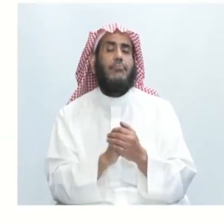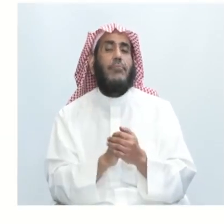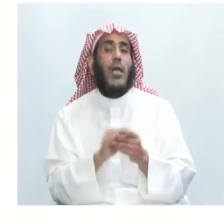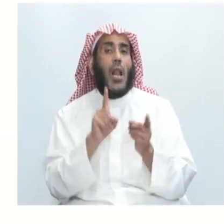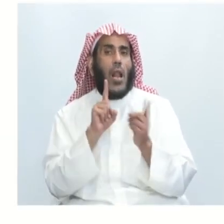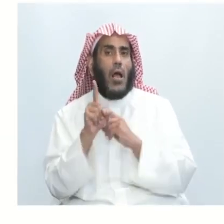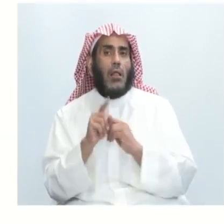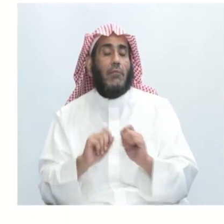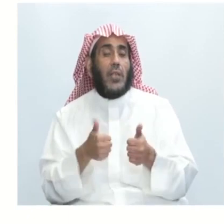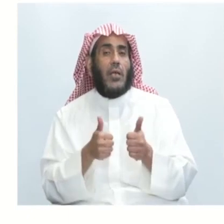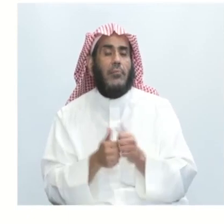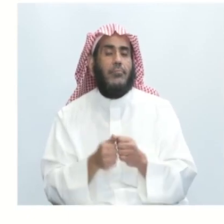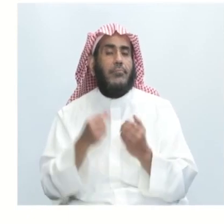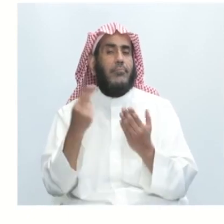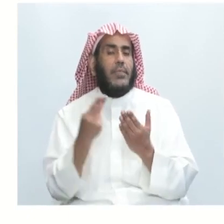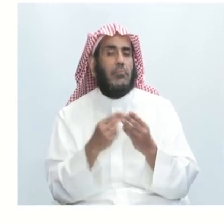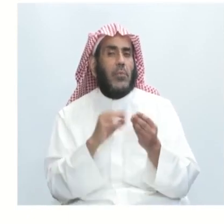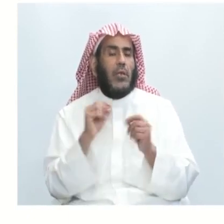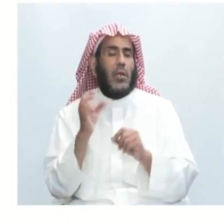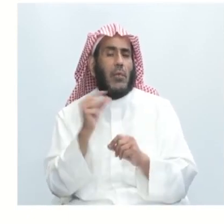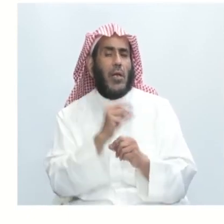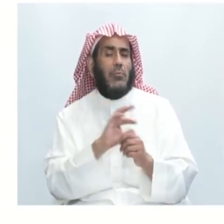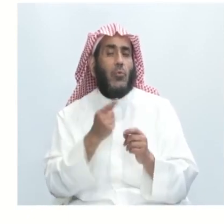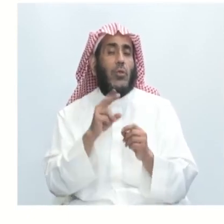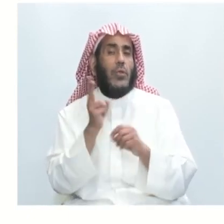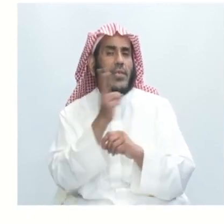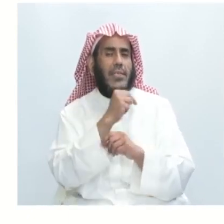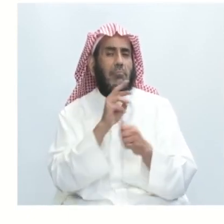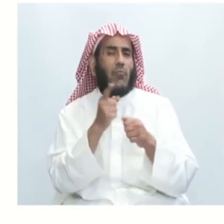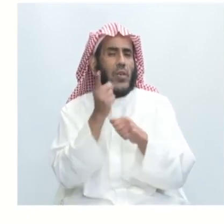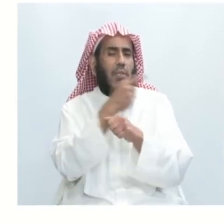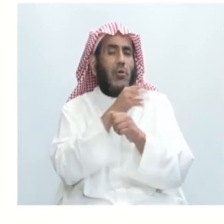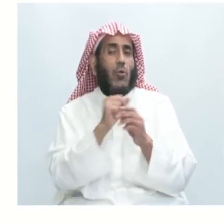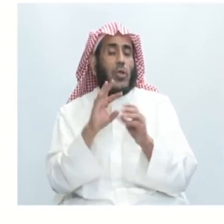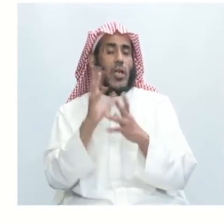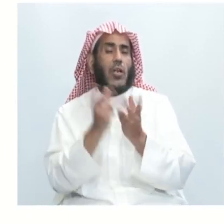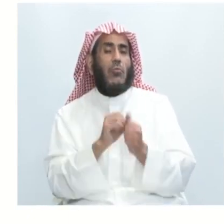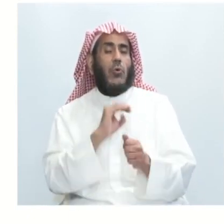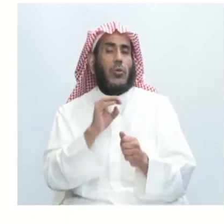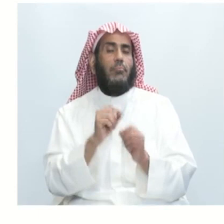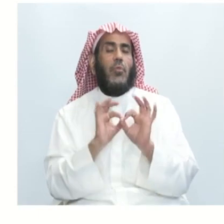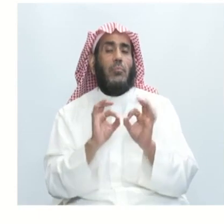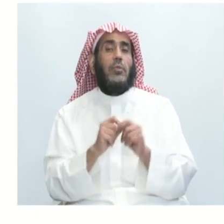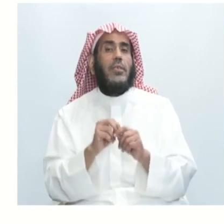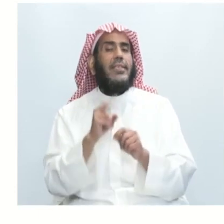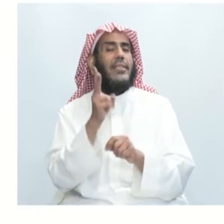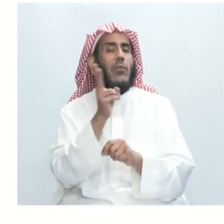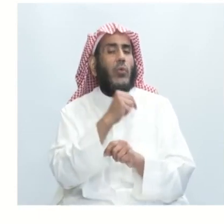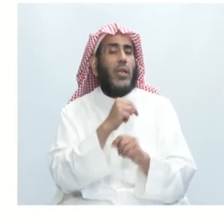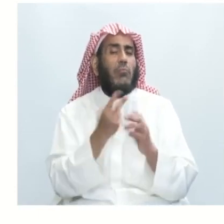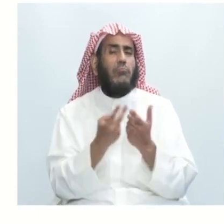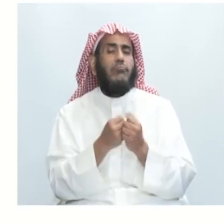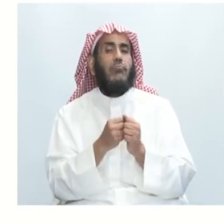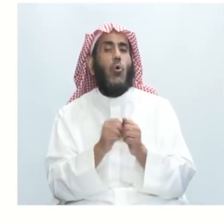لاحظ معي هنا في التحيه في رسم الكلمات المنونه التنوين النصب اتامل الشكل الاتي ثم اجيب وفقا للمطلوب التنوين بدايه